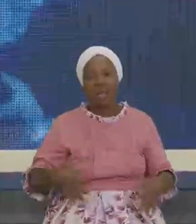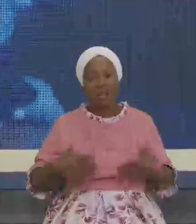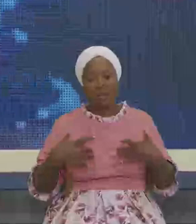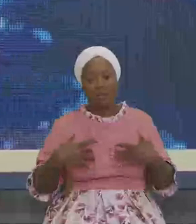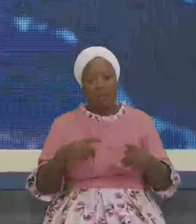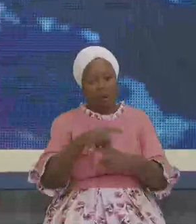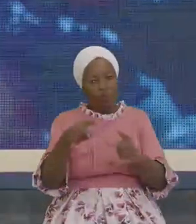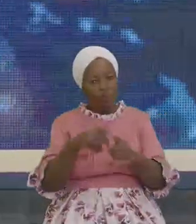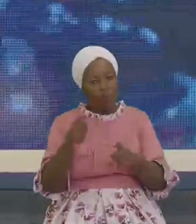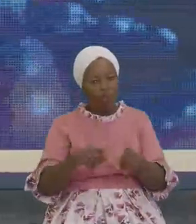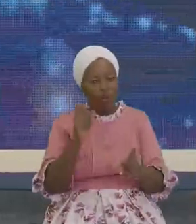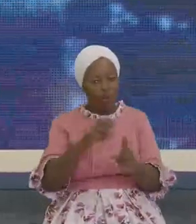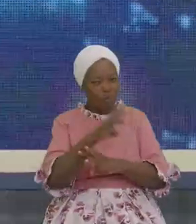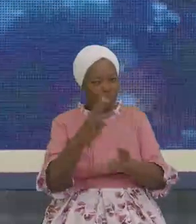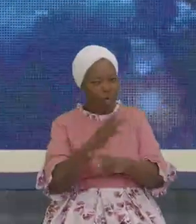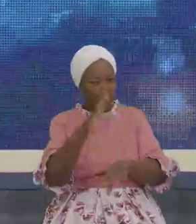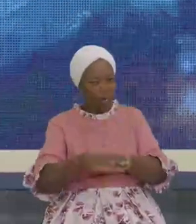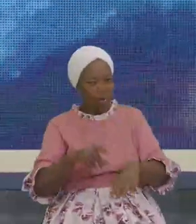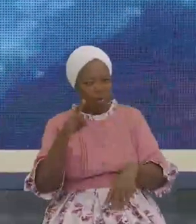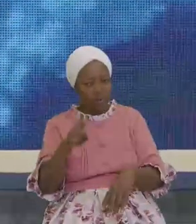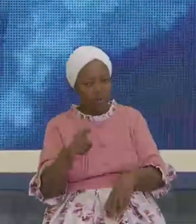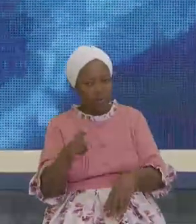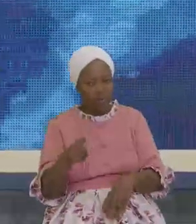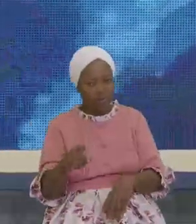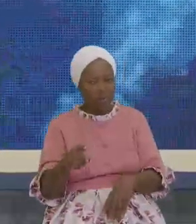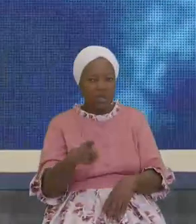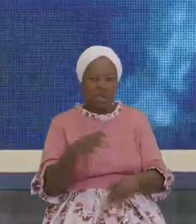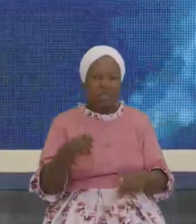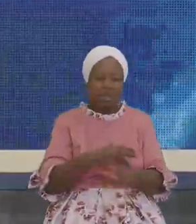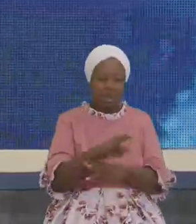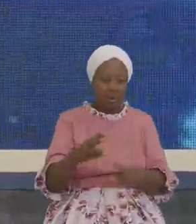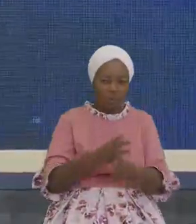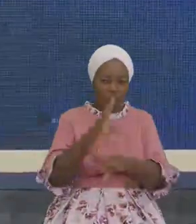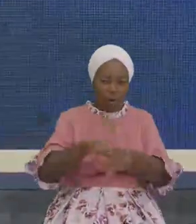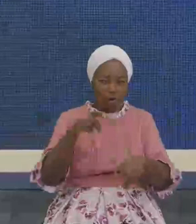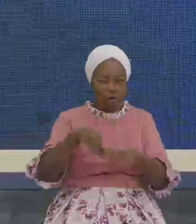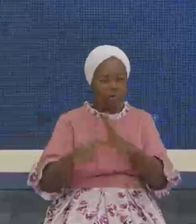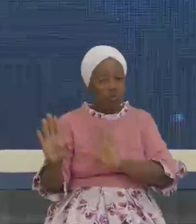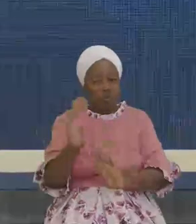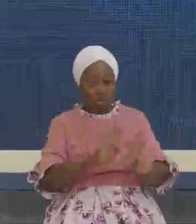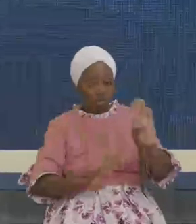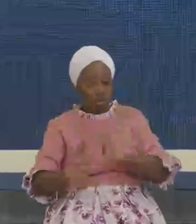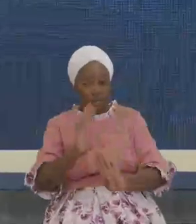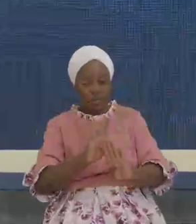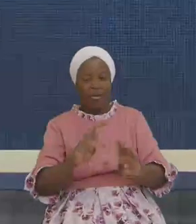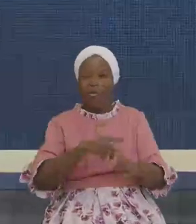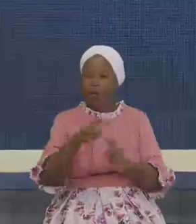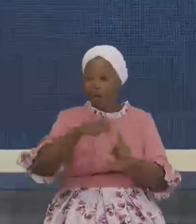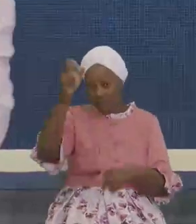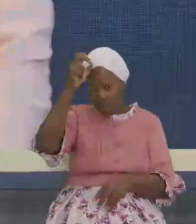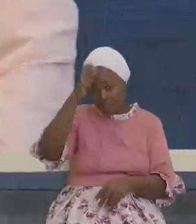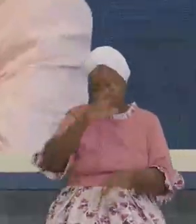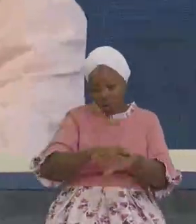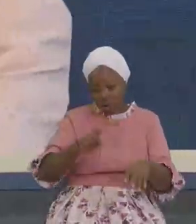Quand le monde t'appelle, ça peut vous appeler dans les problèmes. Quand Satan vous